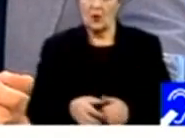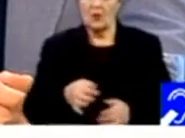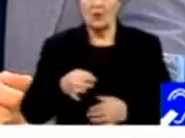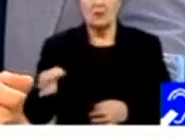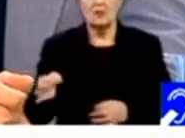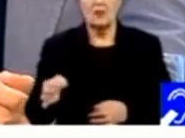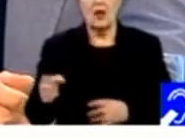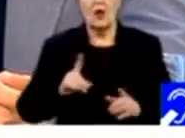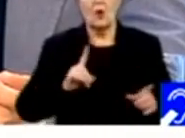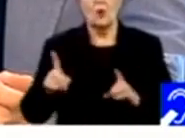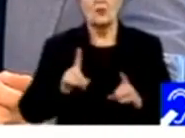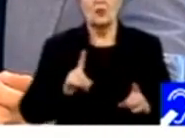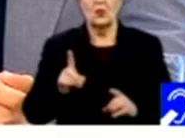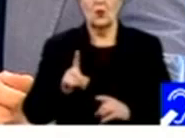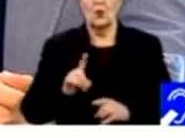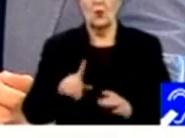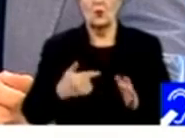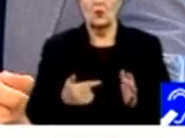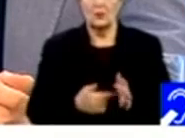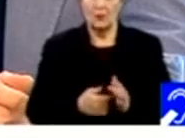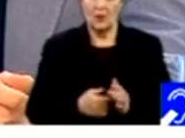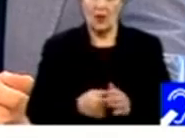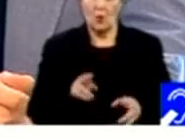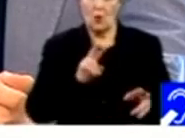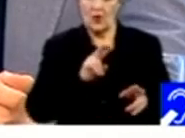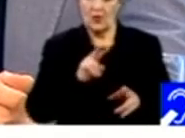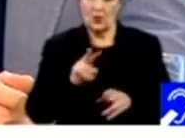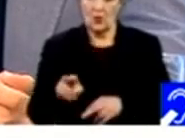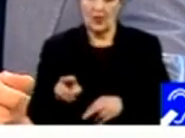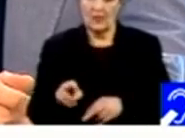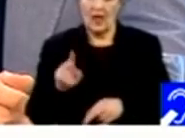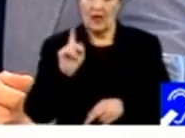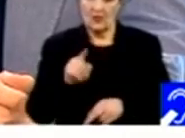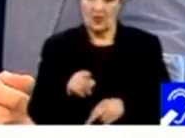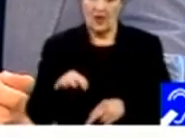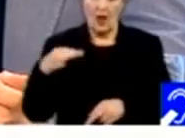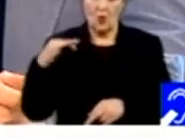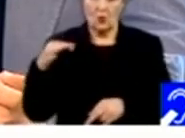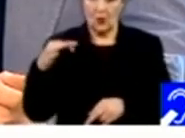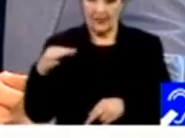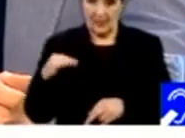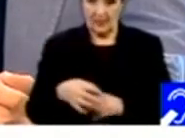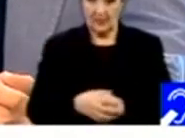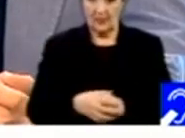are Consiliul Municipal pentru a monitoriza acele autorizații? Ce pârghii